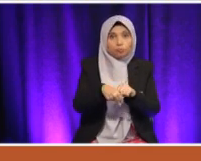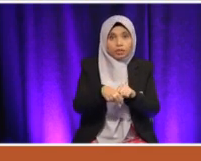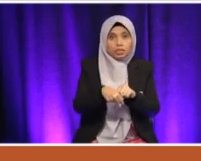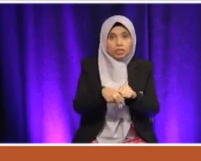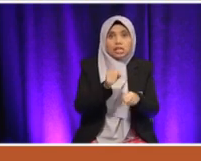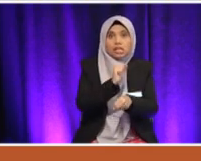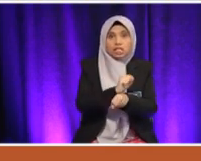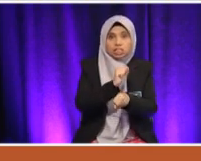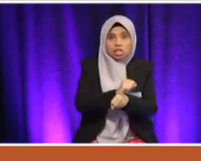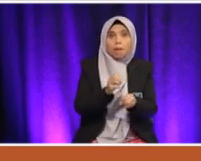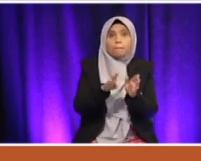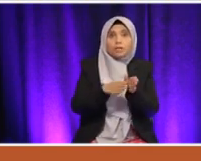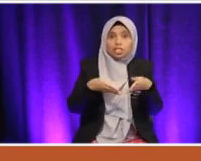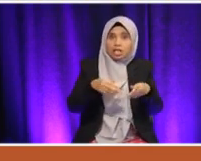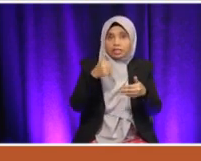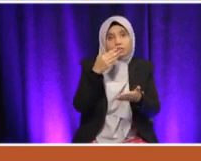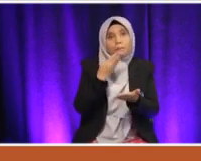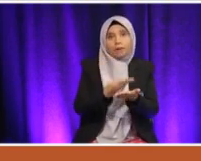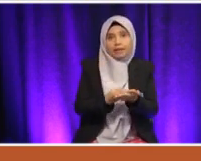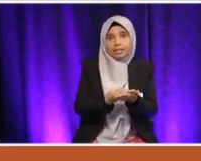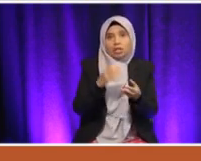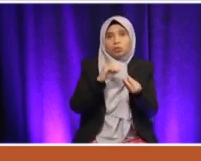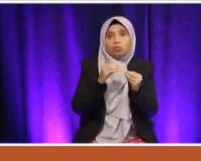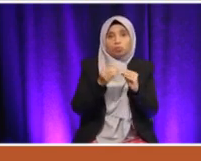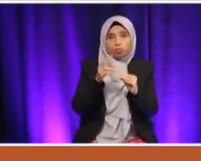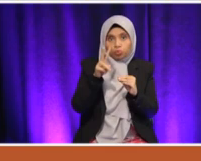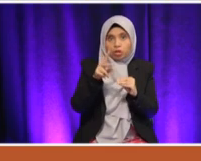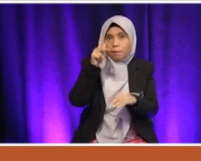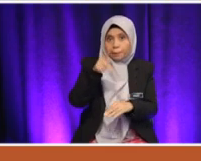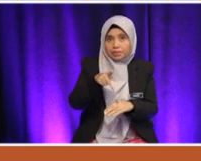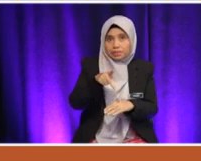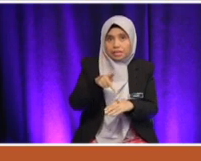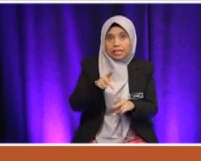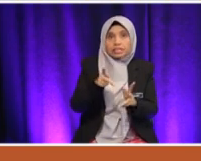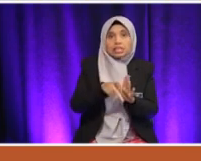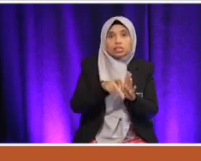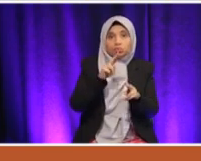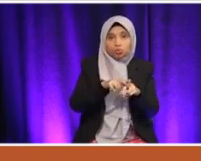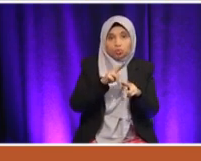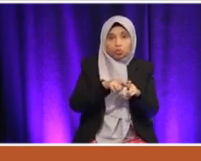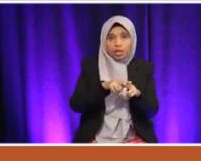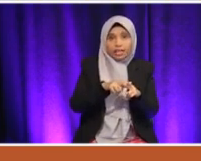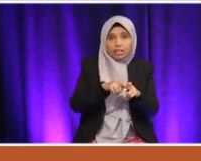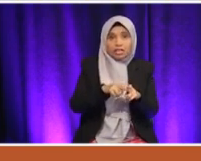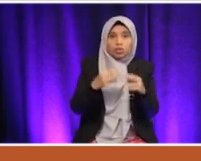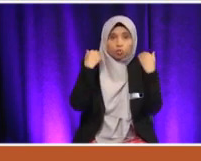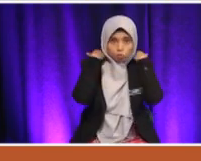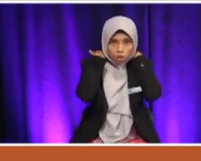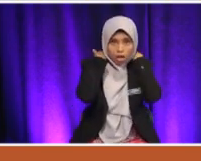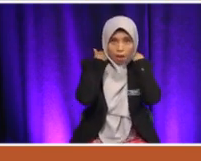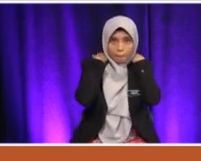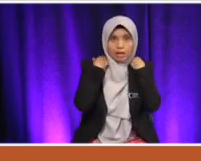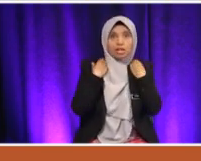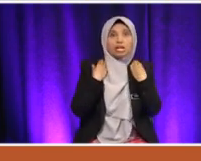dengan lancar oke yang kedua memastikan kedudukan penjaga tegak dan tulang belakang dalam keadaan